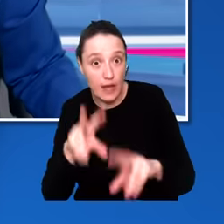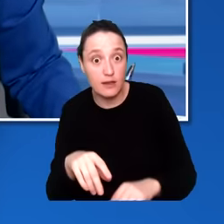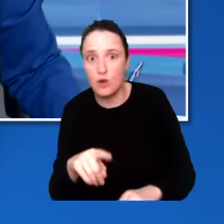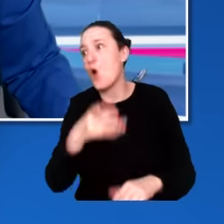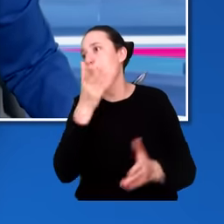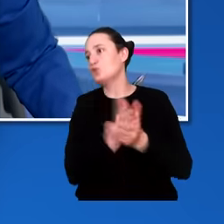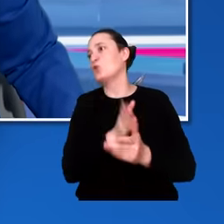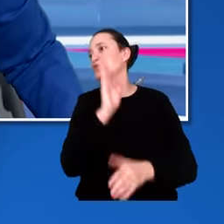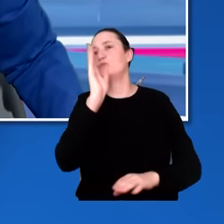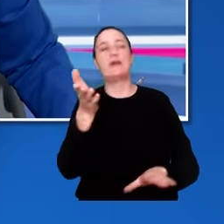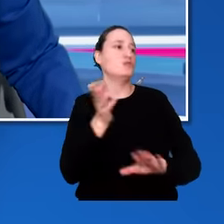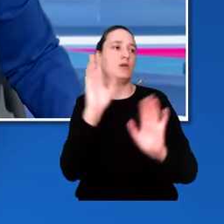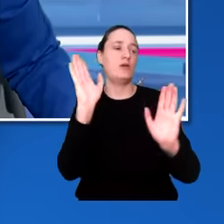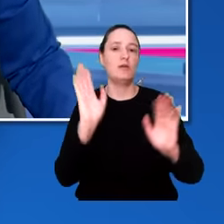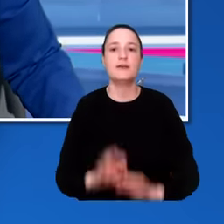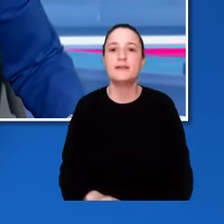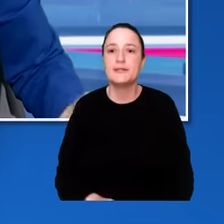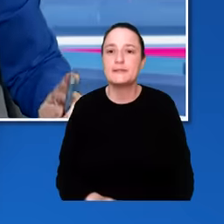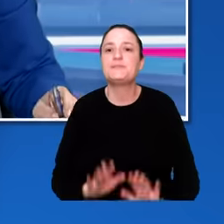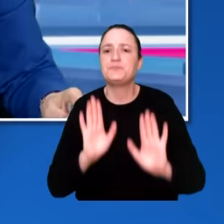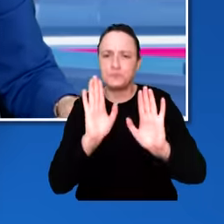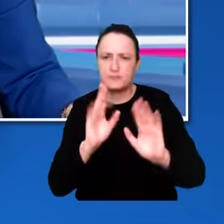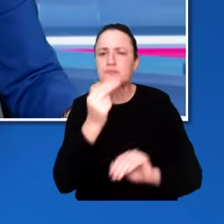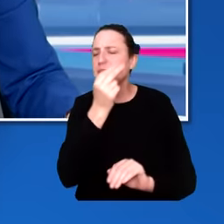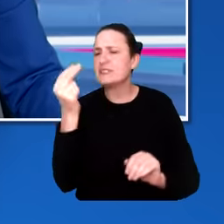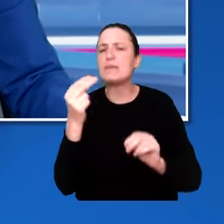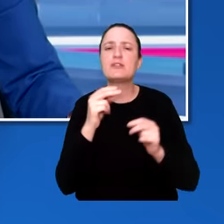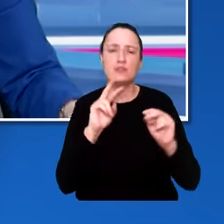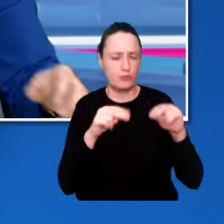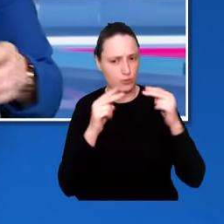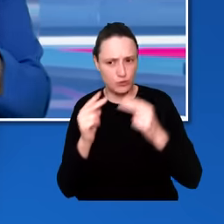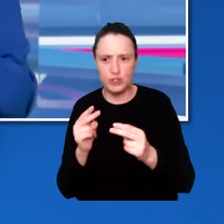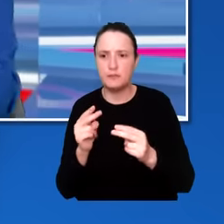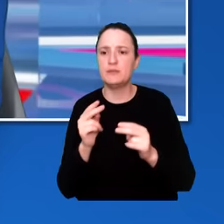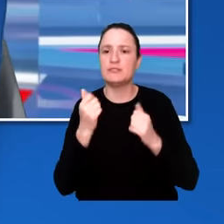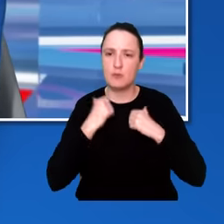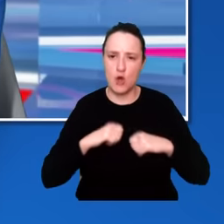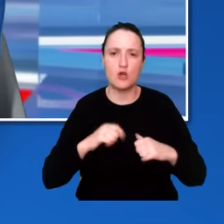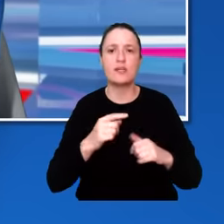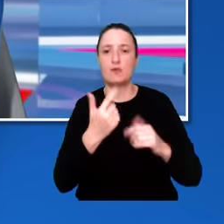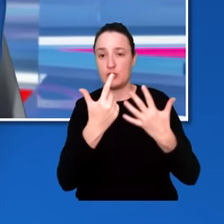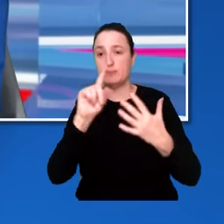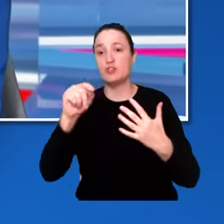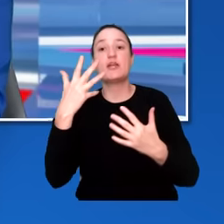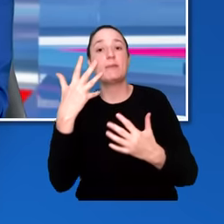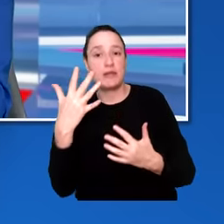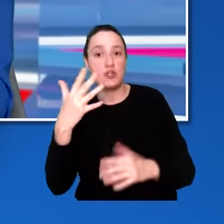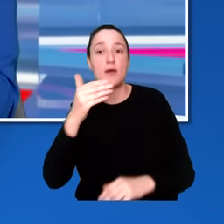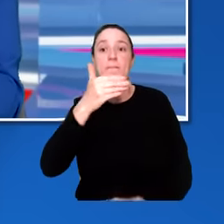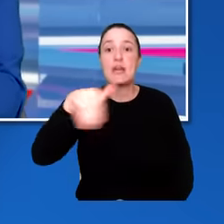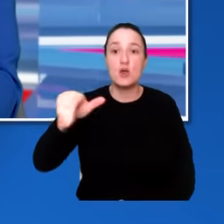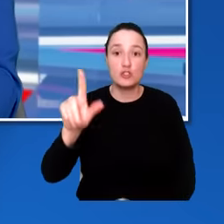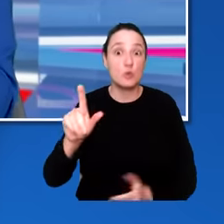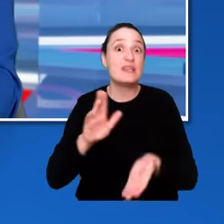moment zawieszamy dyskusję. My na pewno do tego tematu wrócimy. 7,5 miliona złotych to by miał być zysk netto,